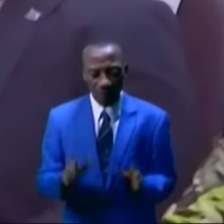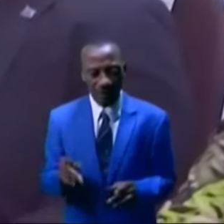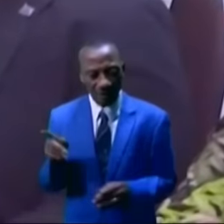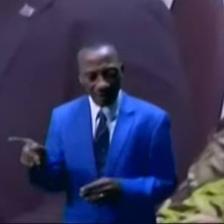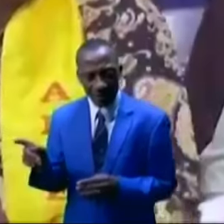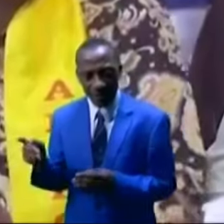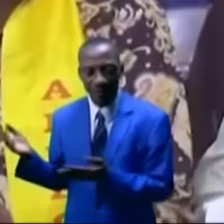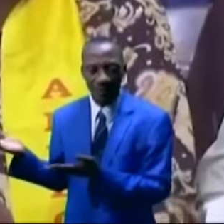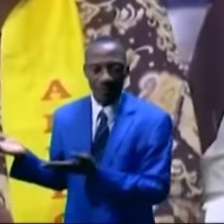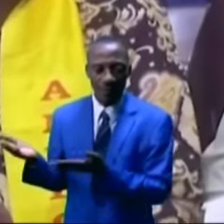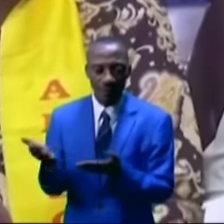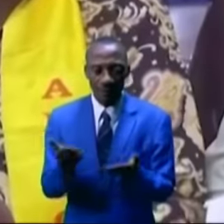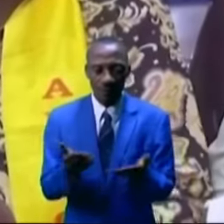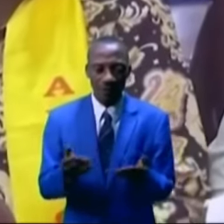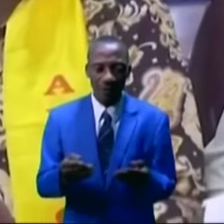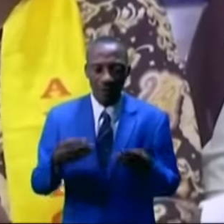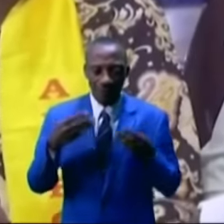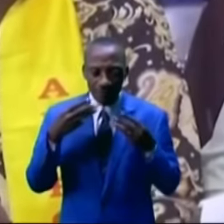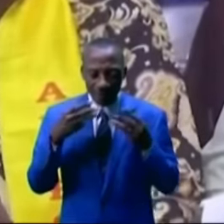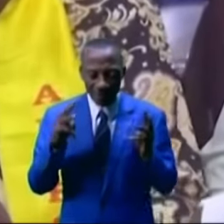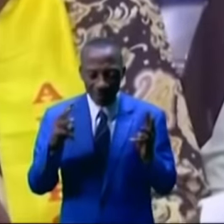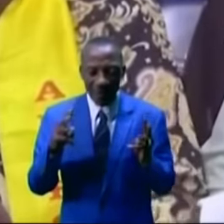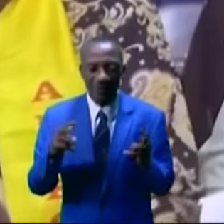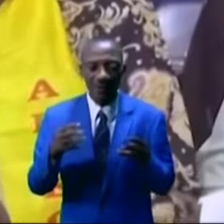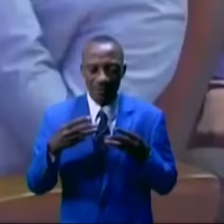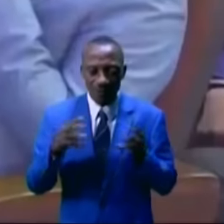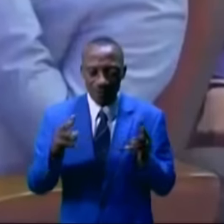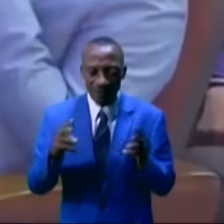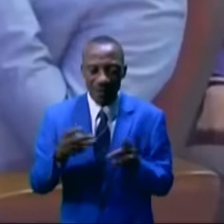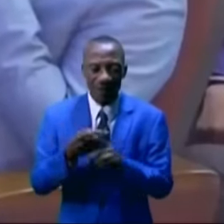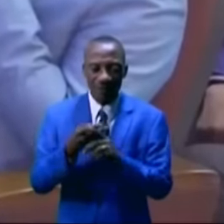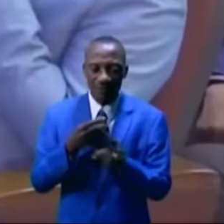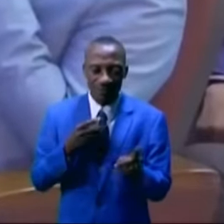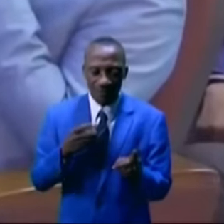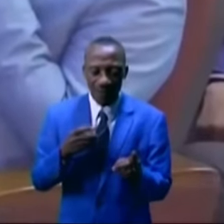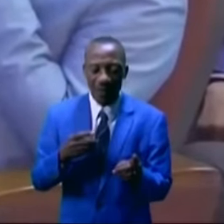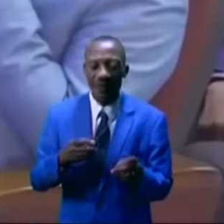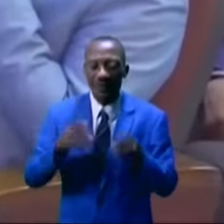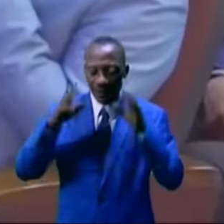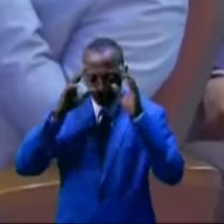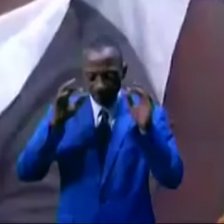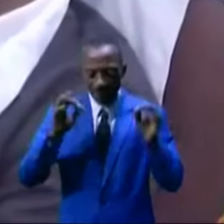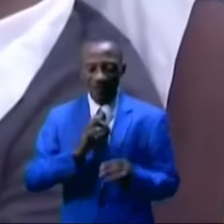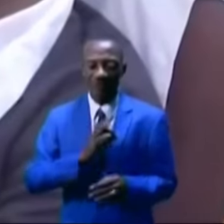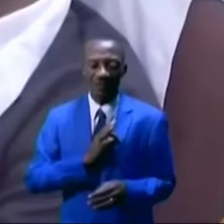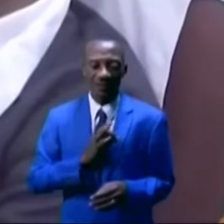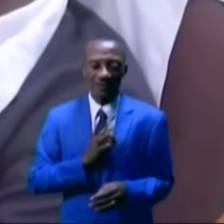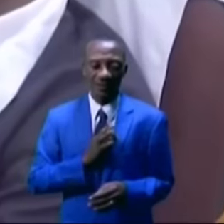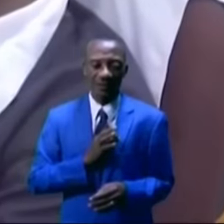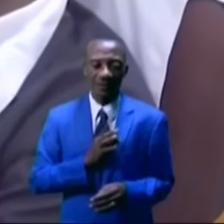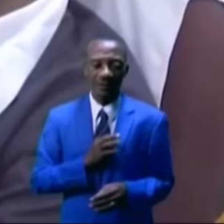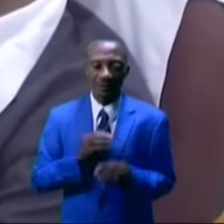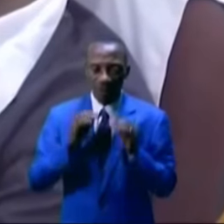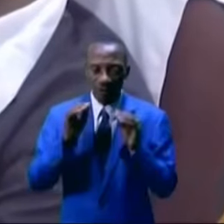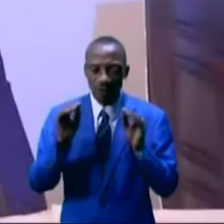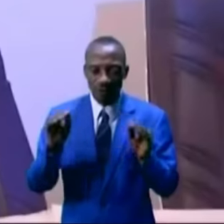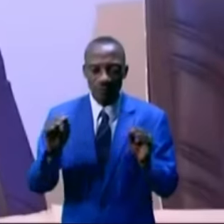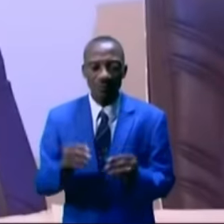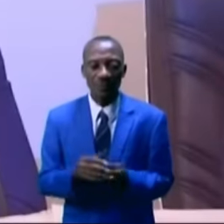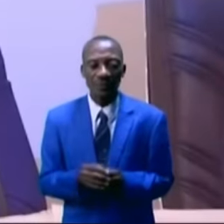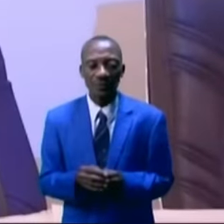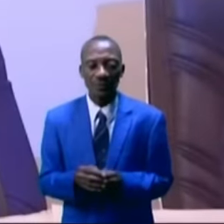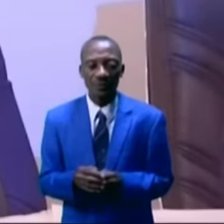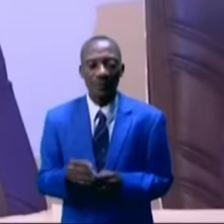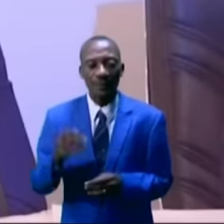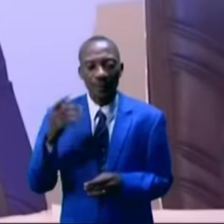de félicitations de la haute autorité de l'Union Sacrée, le chef de l'État Félix Antoine Tshisekedi Tshilombo, qui salue la création de